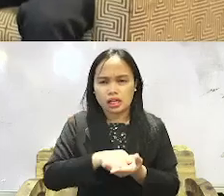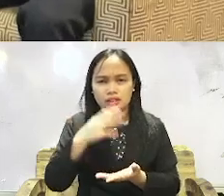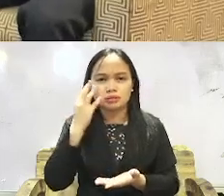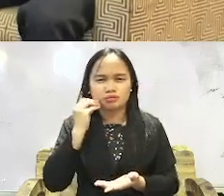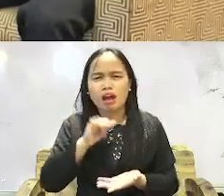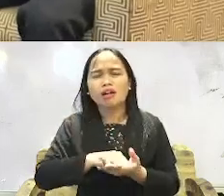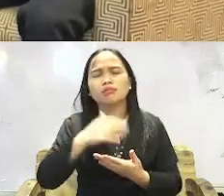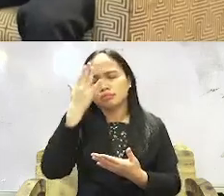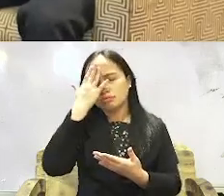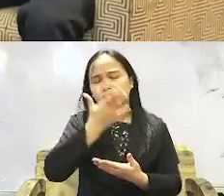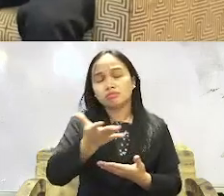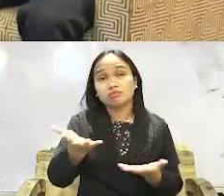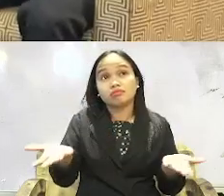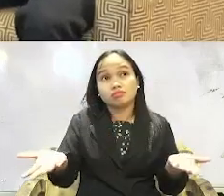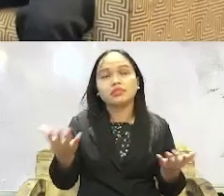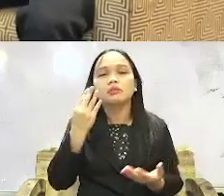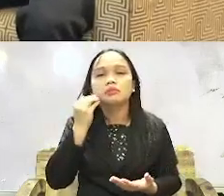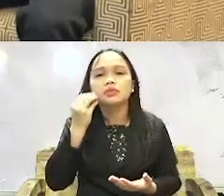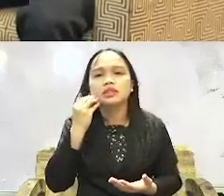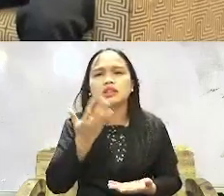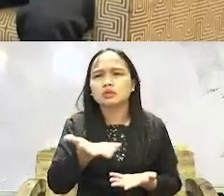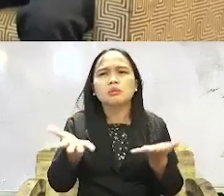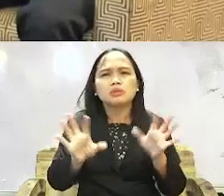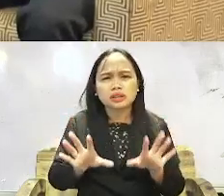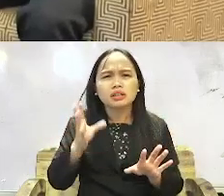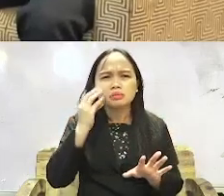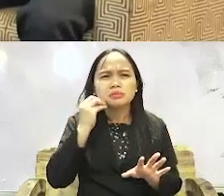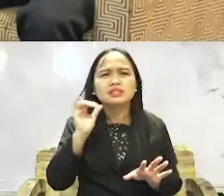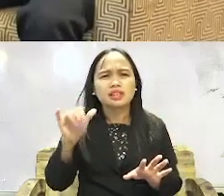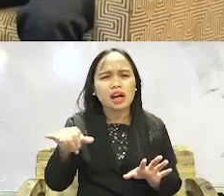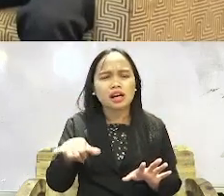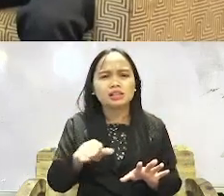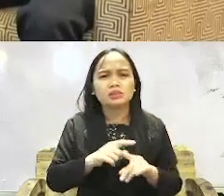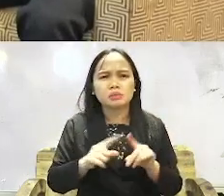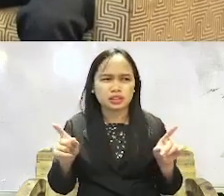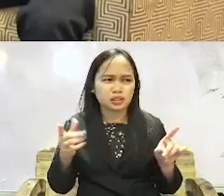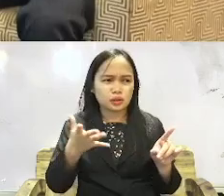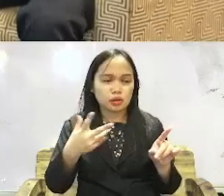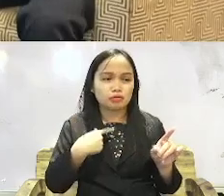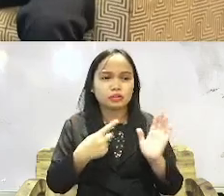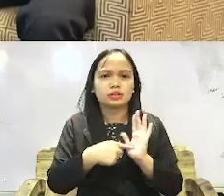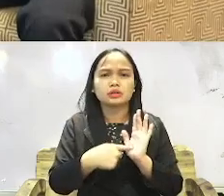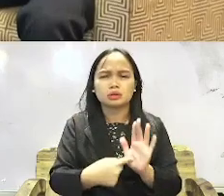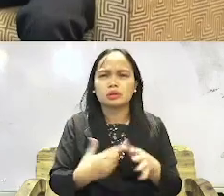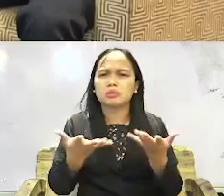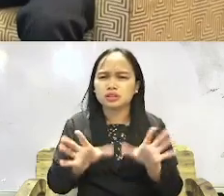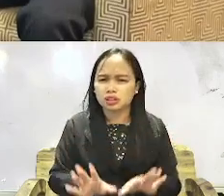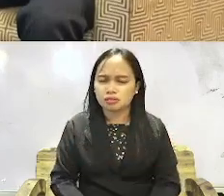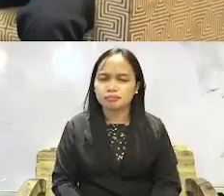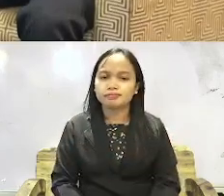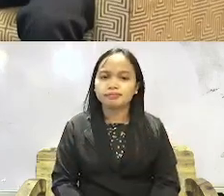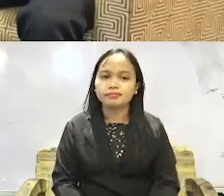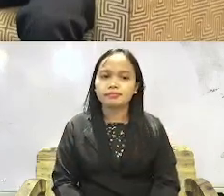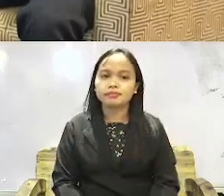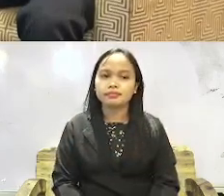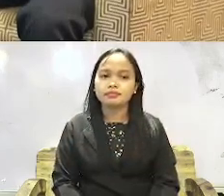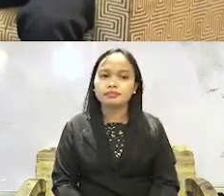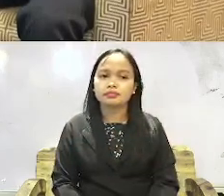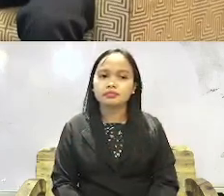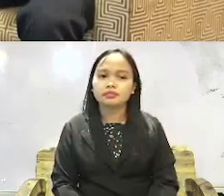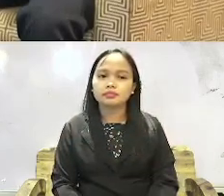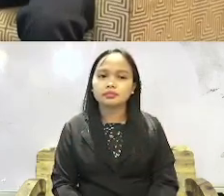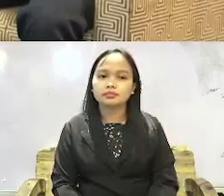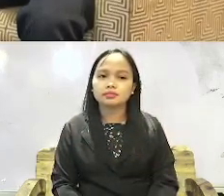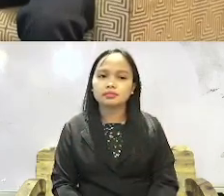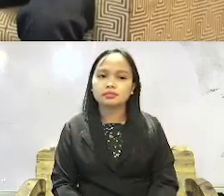you're there. That's right. Alam mo na nandiyan ka. You see, may manifestation palagi, Sir Maki, Sir Dominic. Eh. May manifestation.